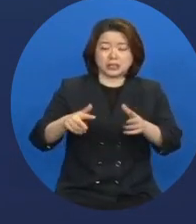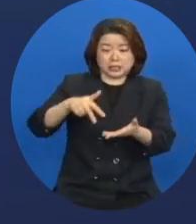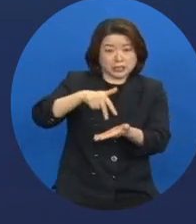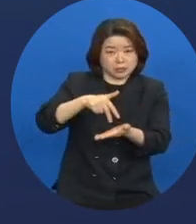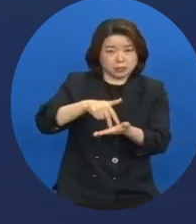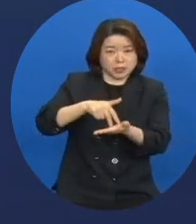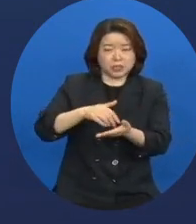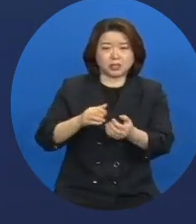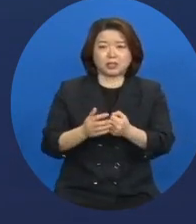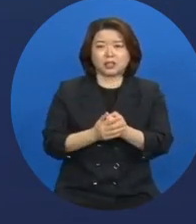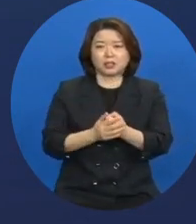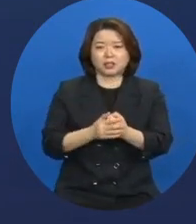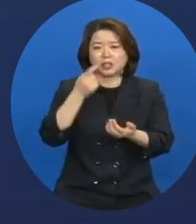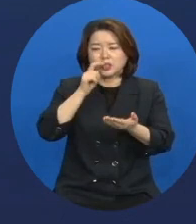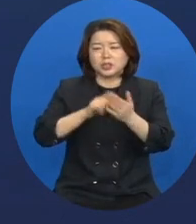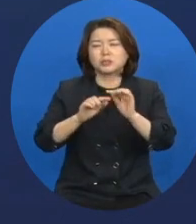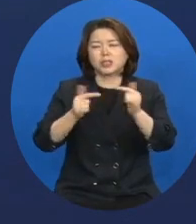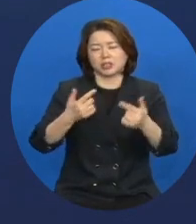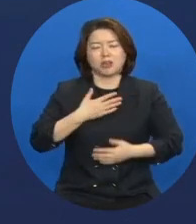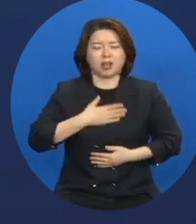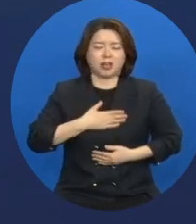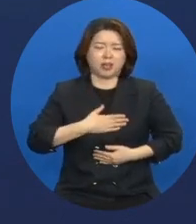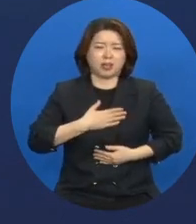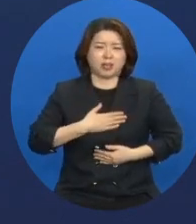형편이 만만치가 않습니다.